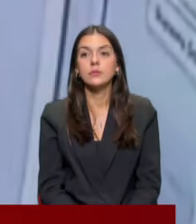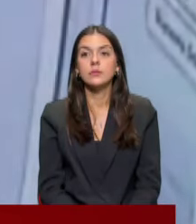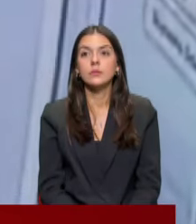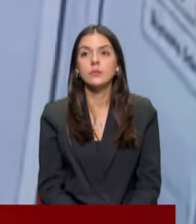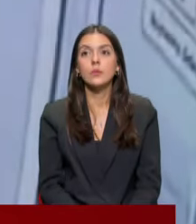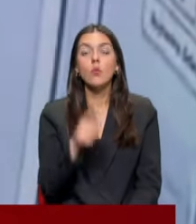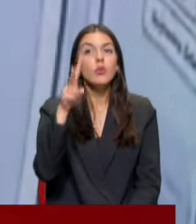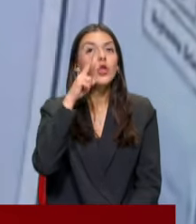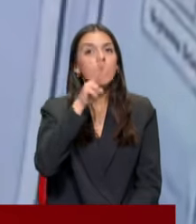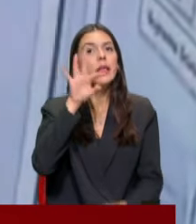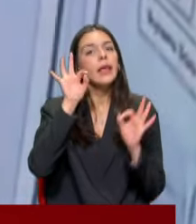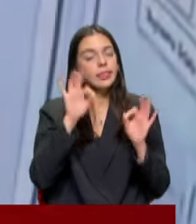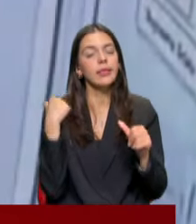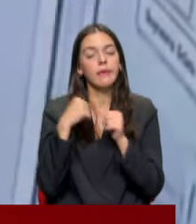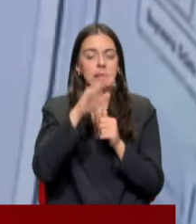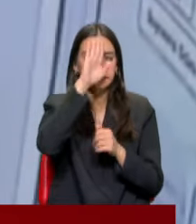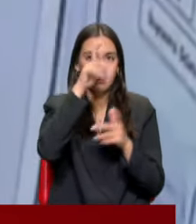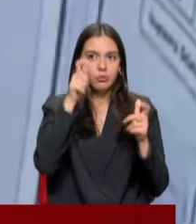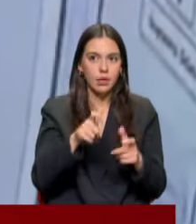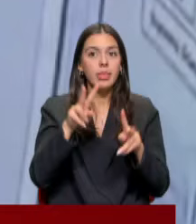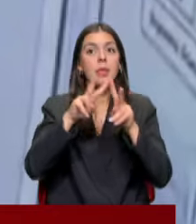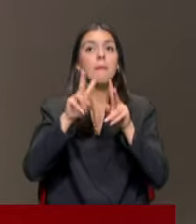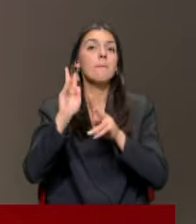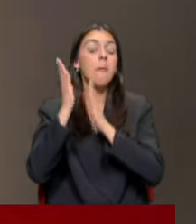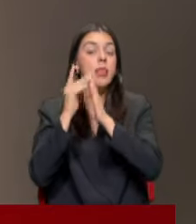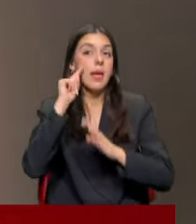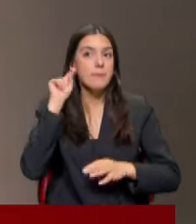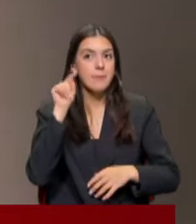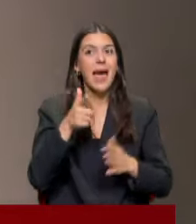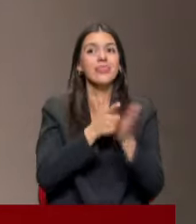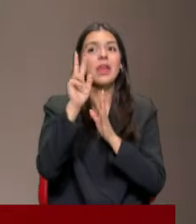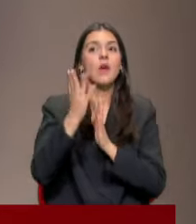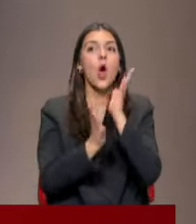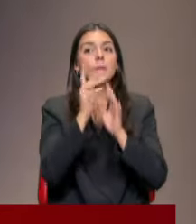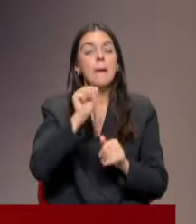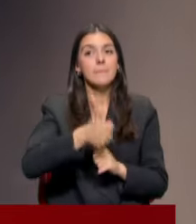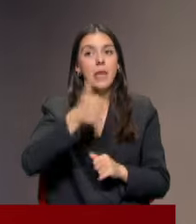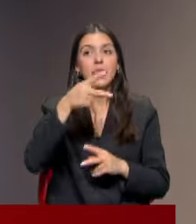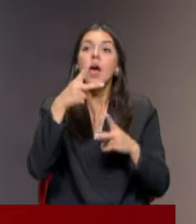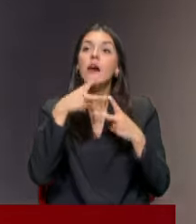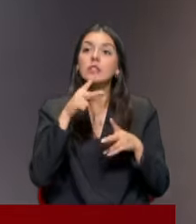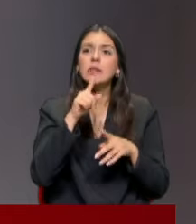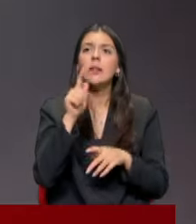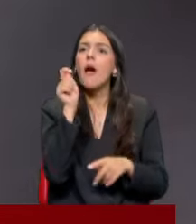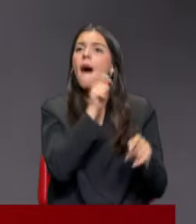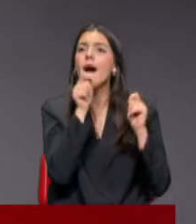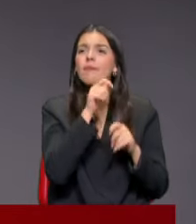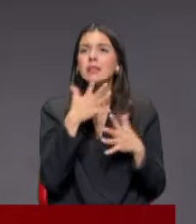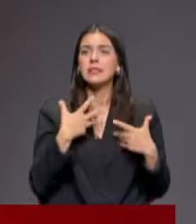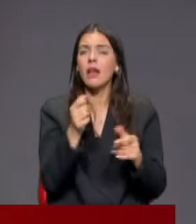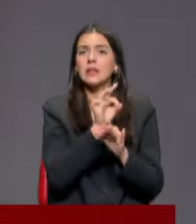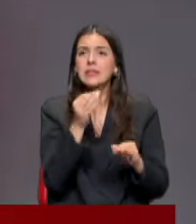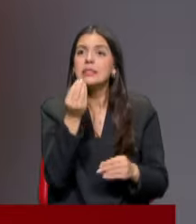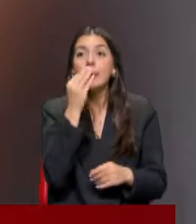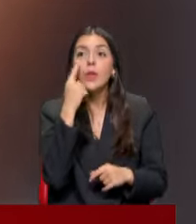Bu görüntülerde yine İstanbul'dan, Maltepe ilçesinden. Tarım ve Orman Bakanlığı'nın yayınladığı hileli sağlıksız gıdalar